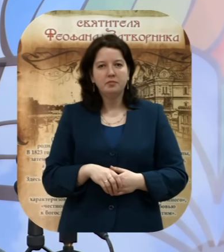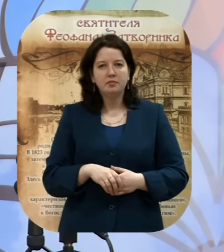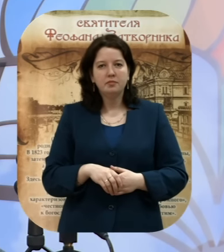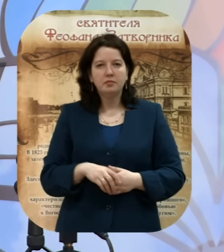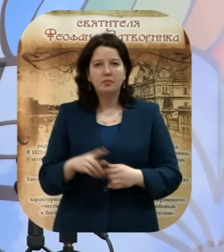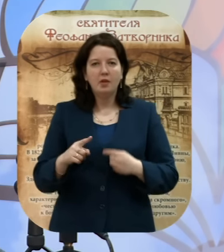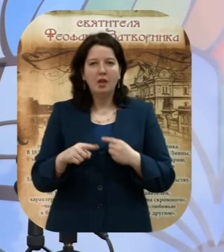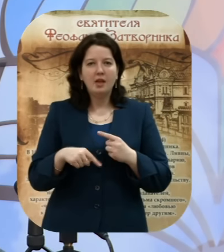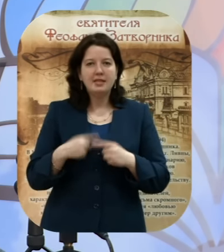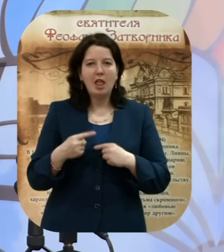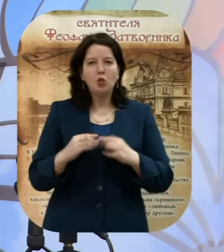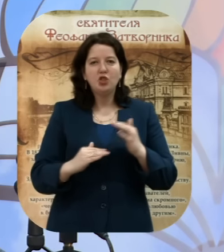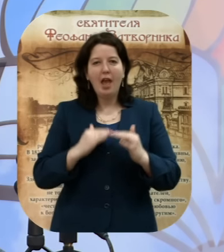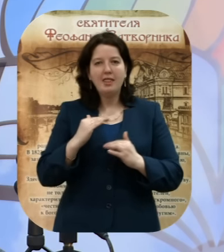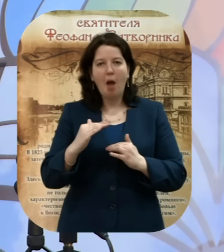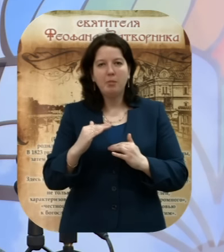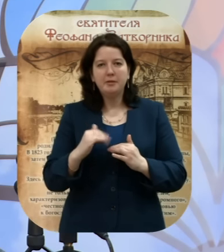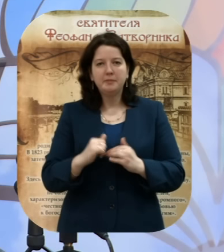Следующий этап,